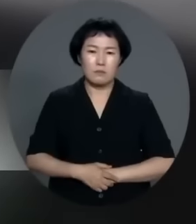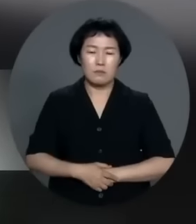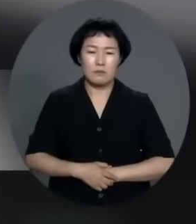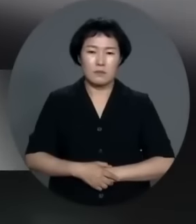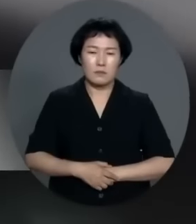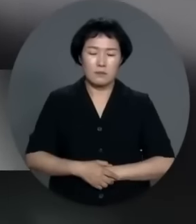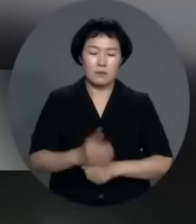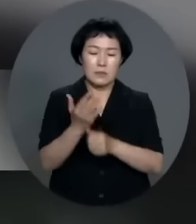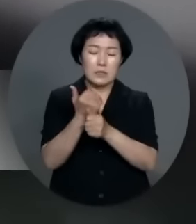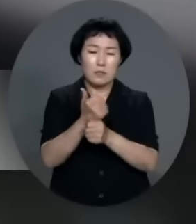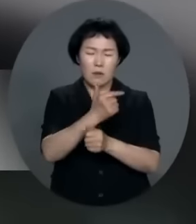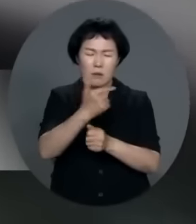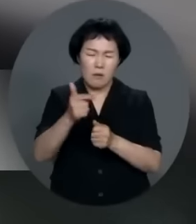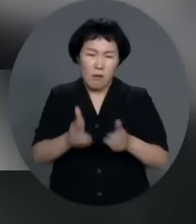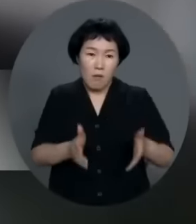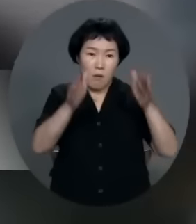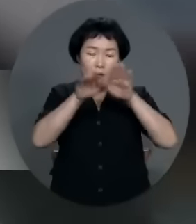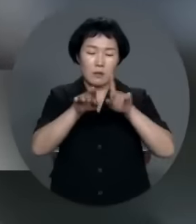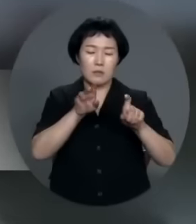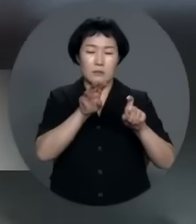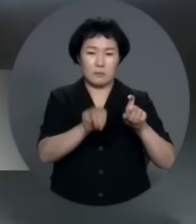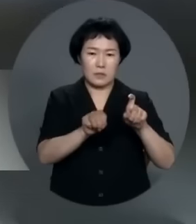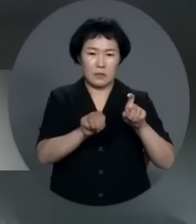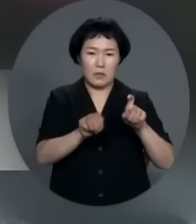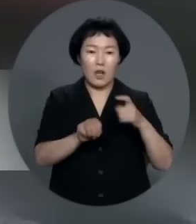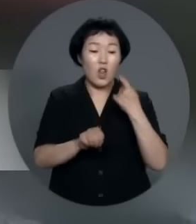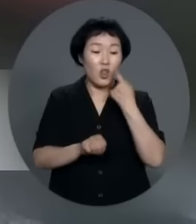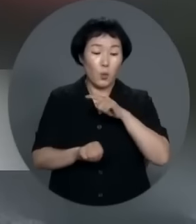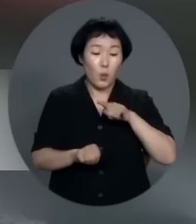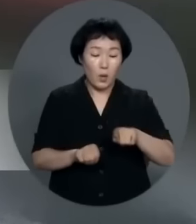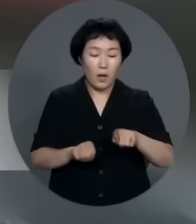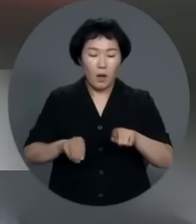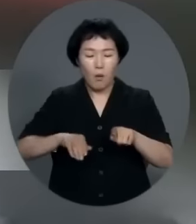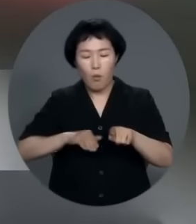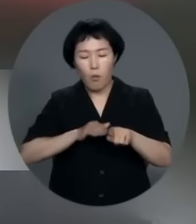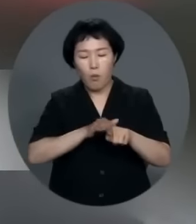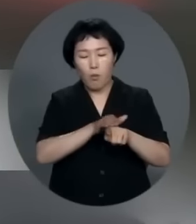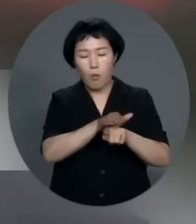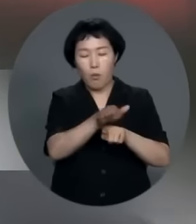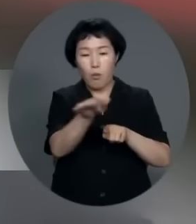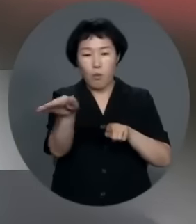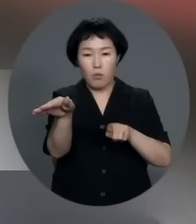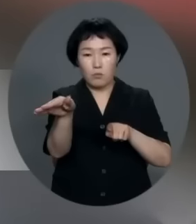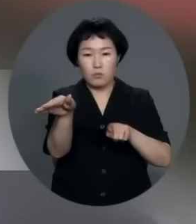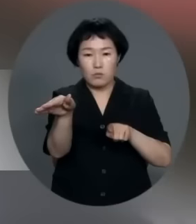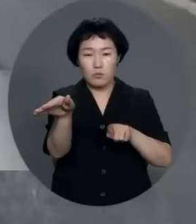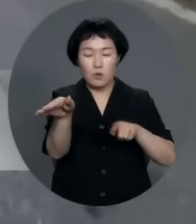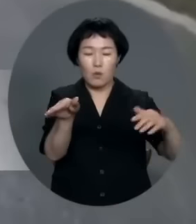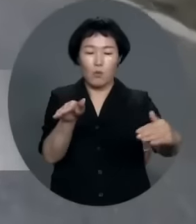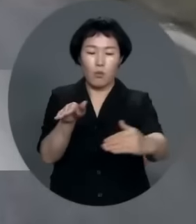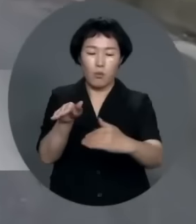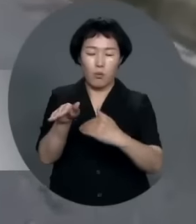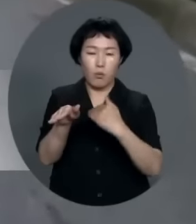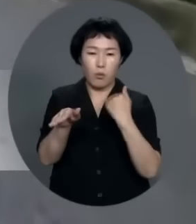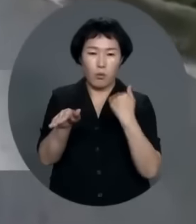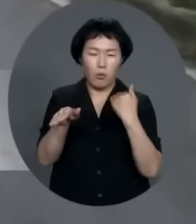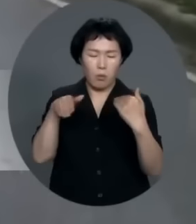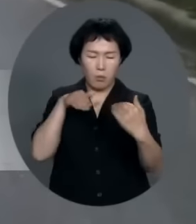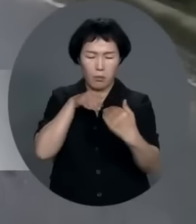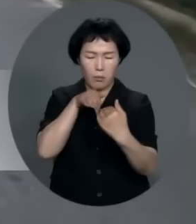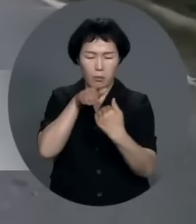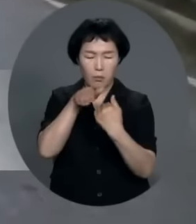10m 넘는 대형 트럭들이 중앙선을 물고 마을 초입 모퉁이를 돕니다. 나오는 차와 들어가는 차가